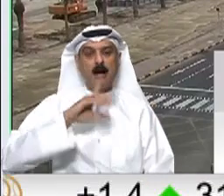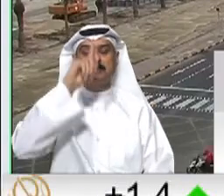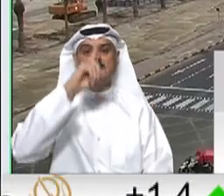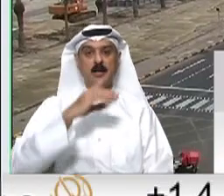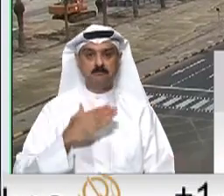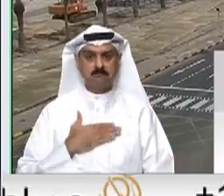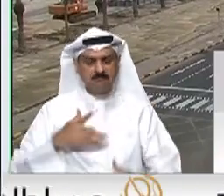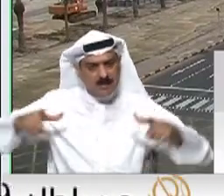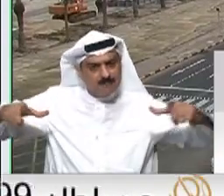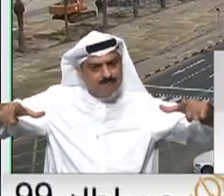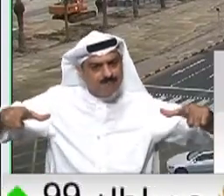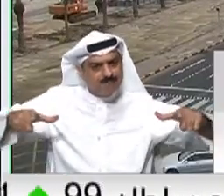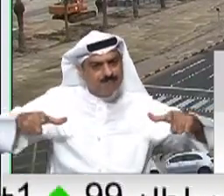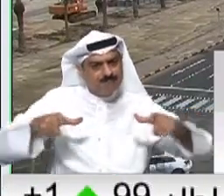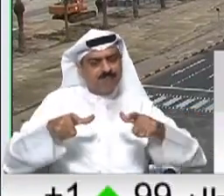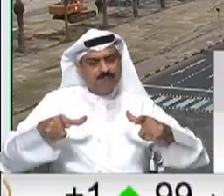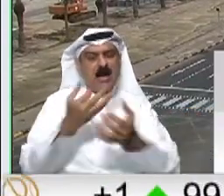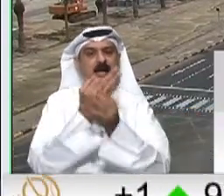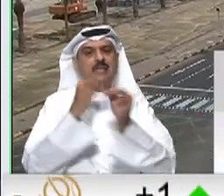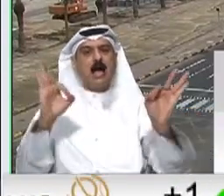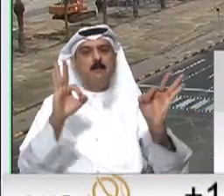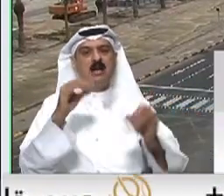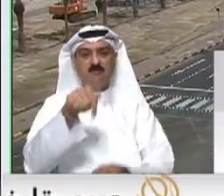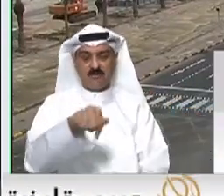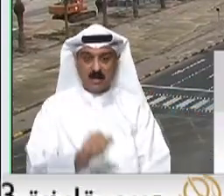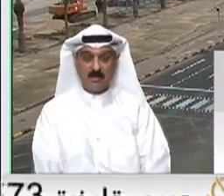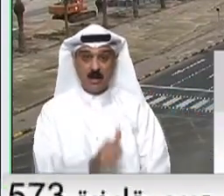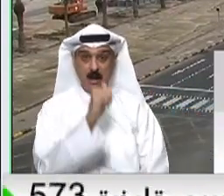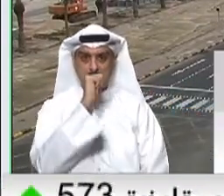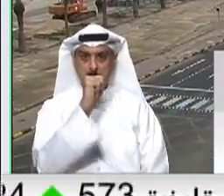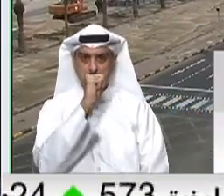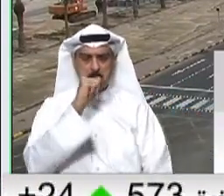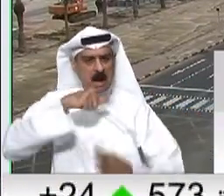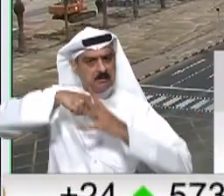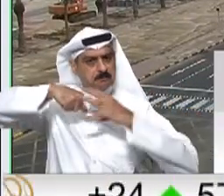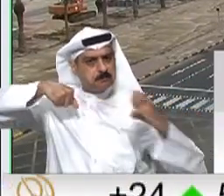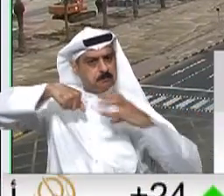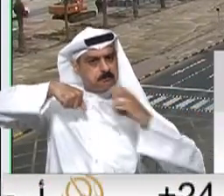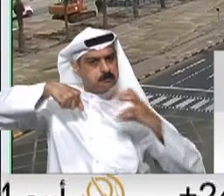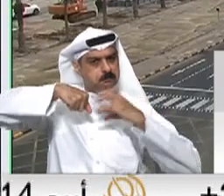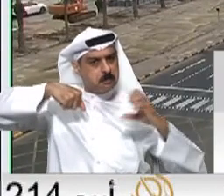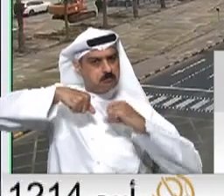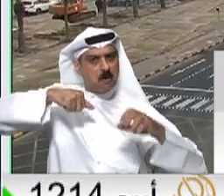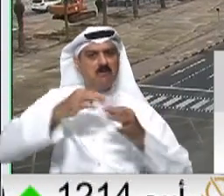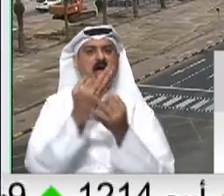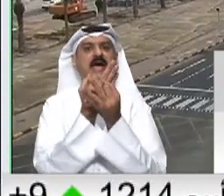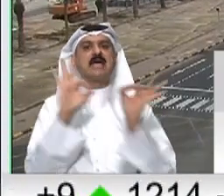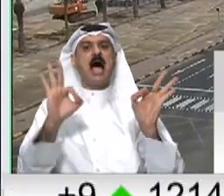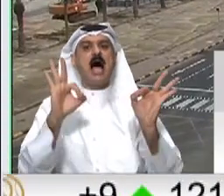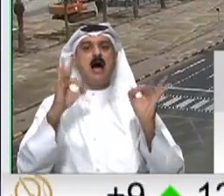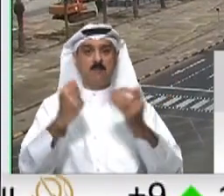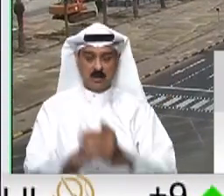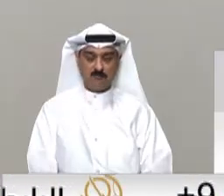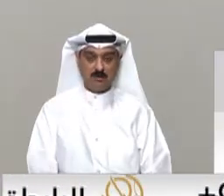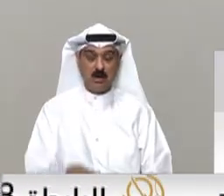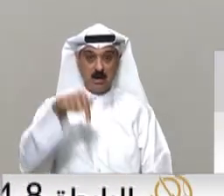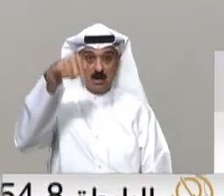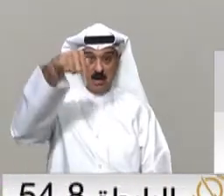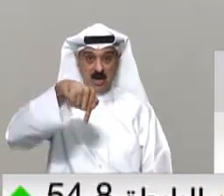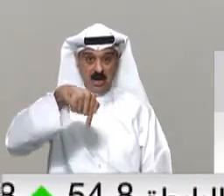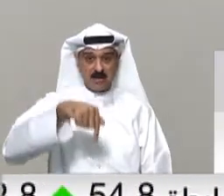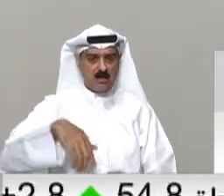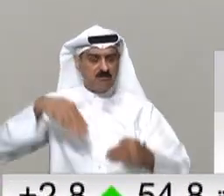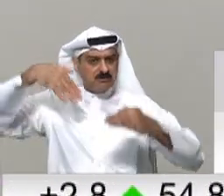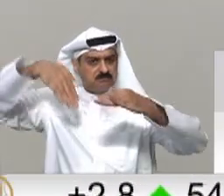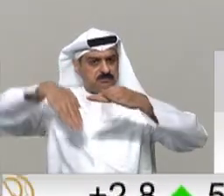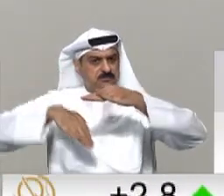في معظم المناطق تم انسيابية وتدفق الأمطار في شبكات الأمطار